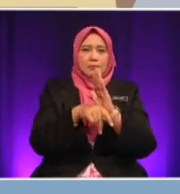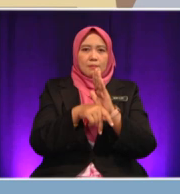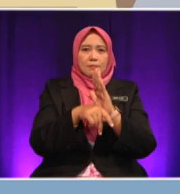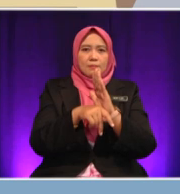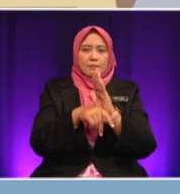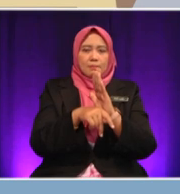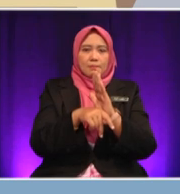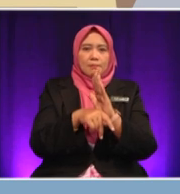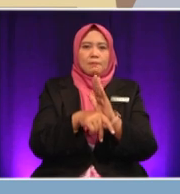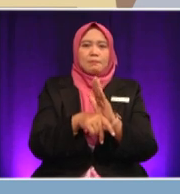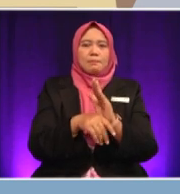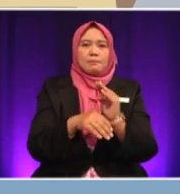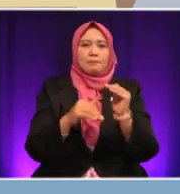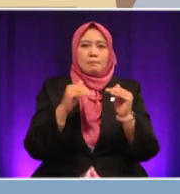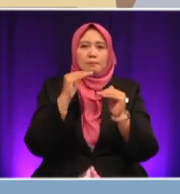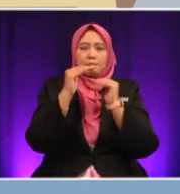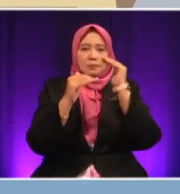ada pembangunan